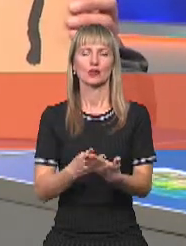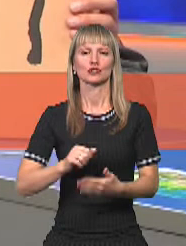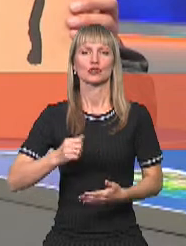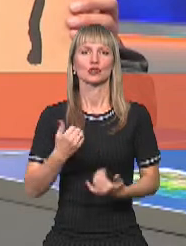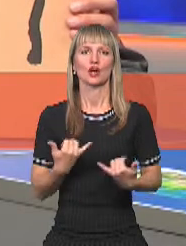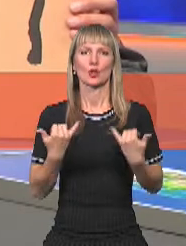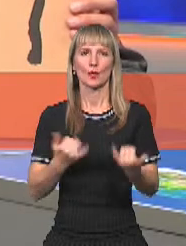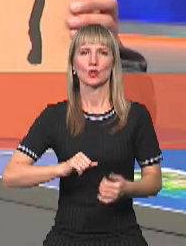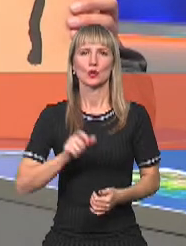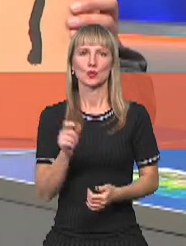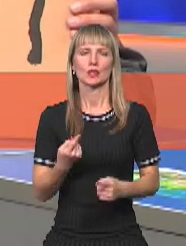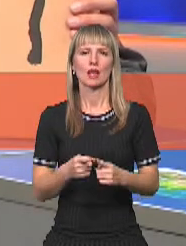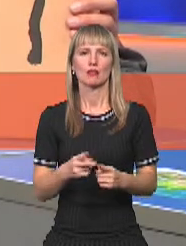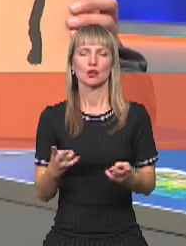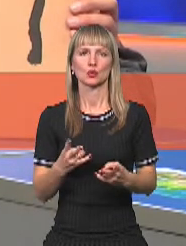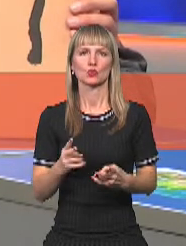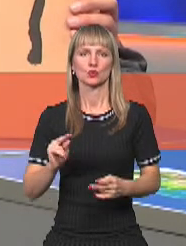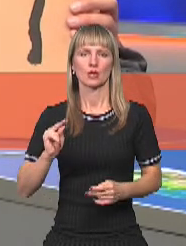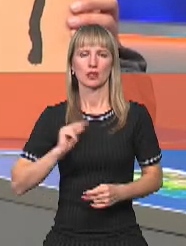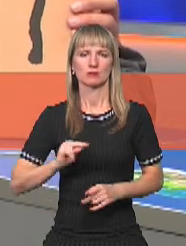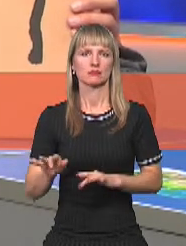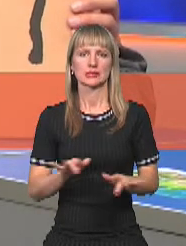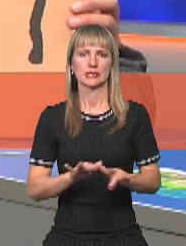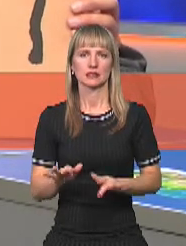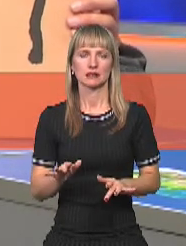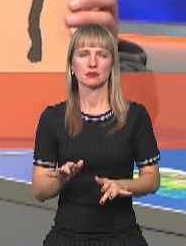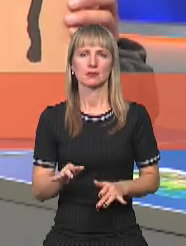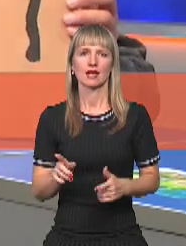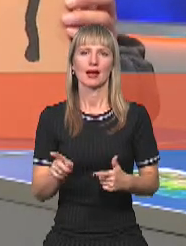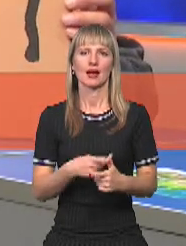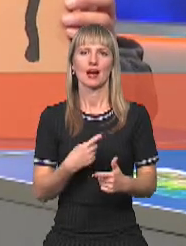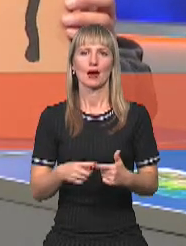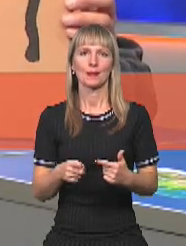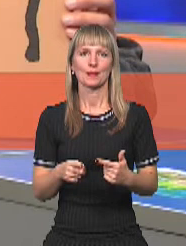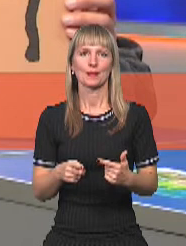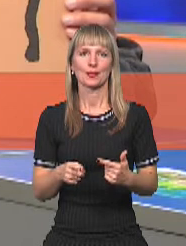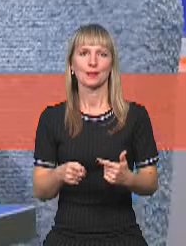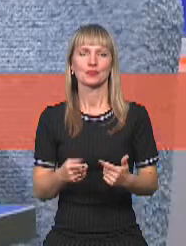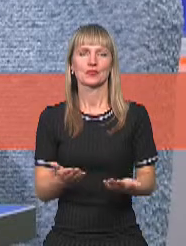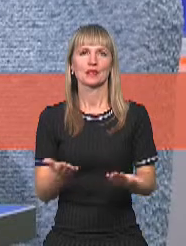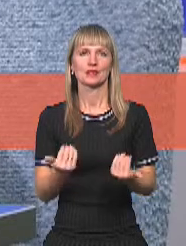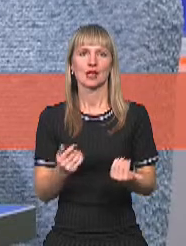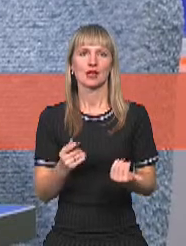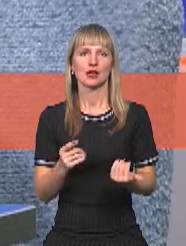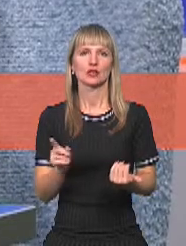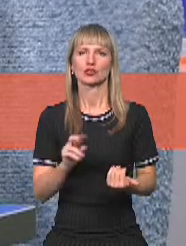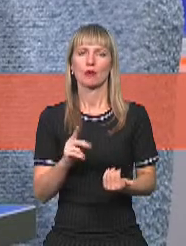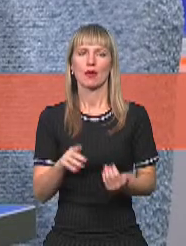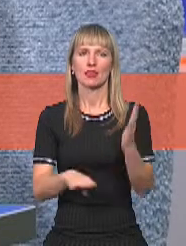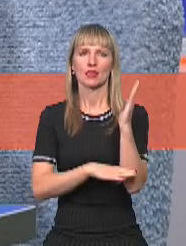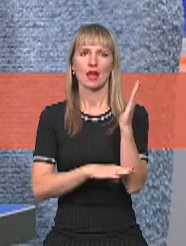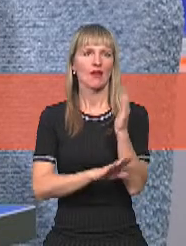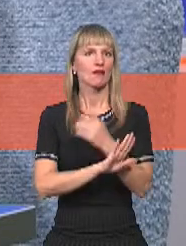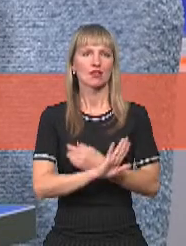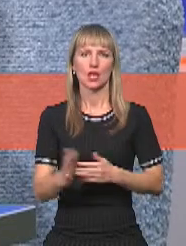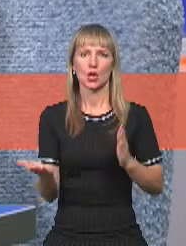друзі, це заклик до дії. Ну, або заклик до того, що не треба рубати дерева. Так, да, краще дерева